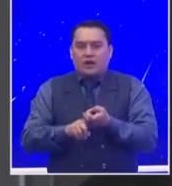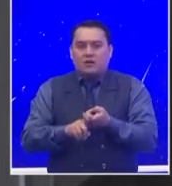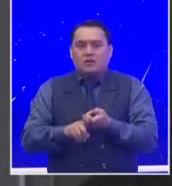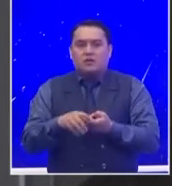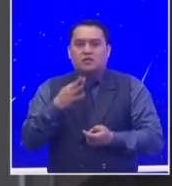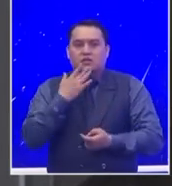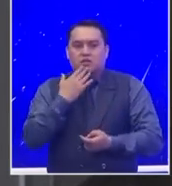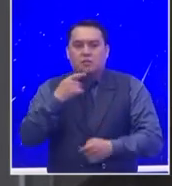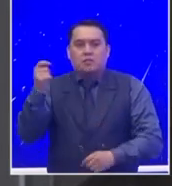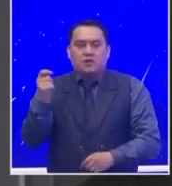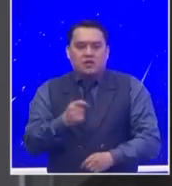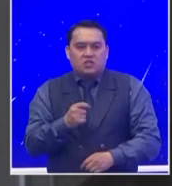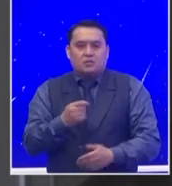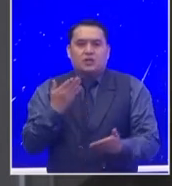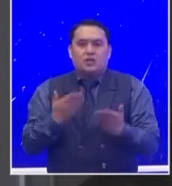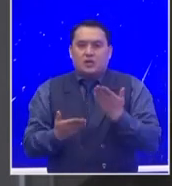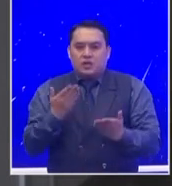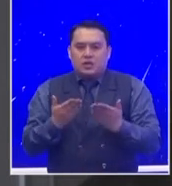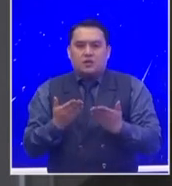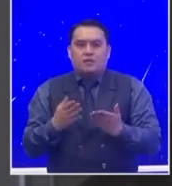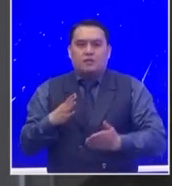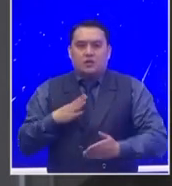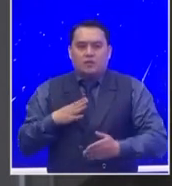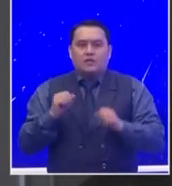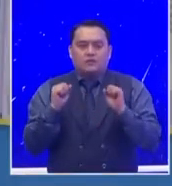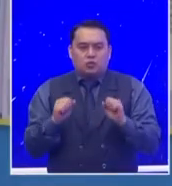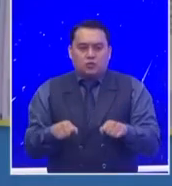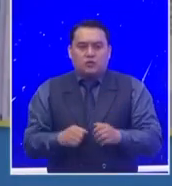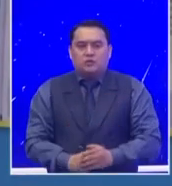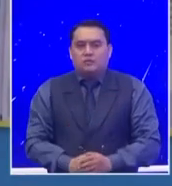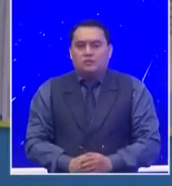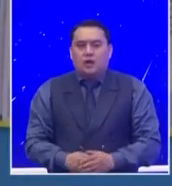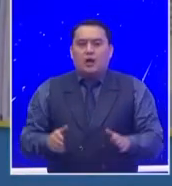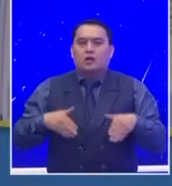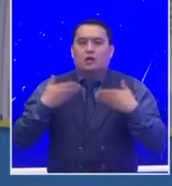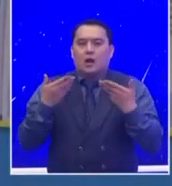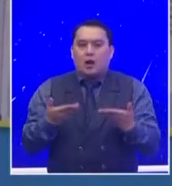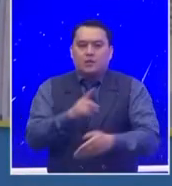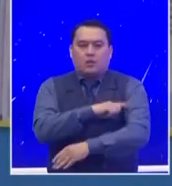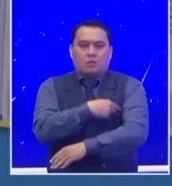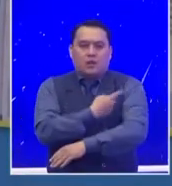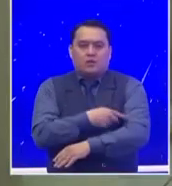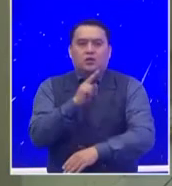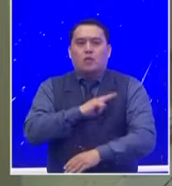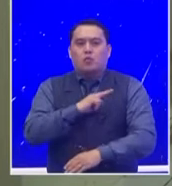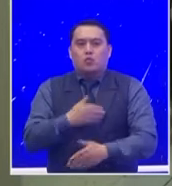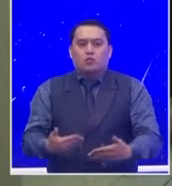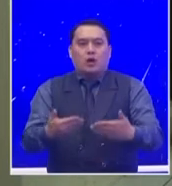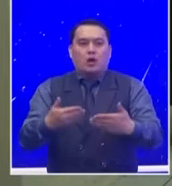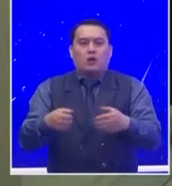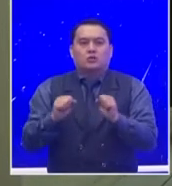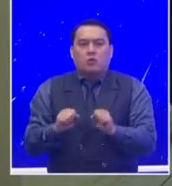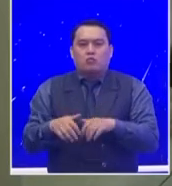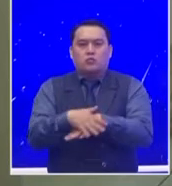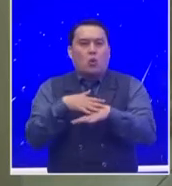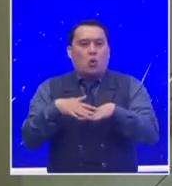рубежом, или с приезжими из-за рубежа, то, конечно, мы подозреваем. Рекомендация медицинских работников. Воздержаться от посещения